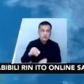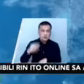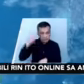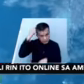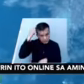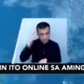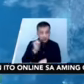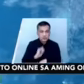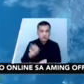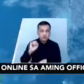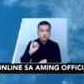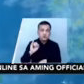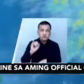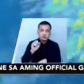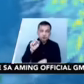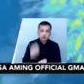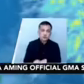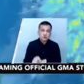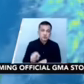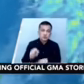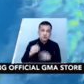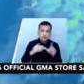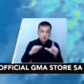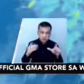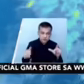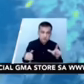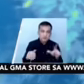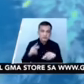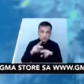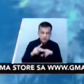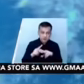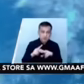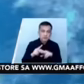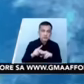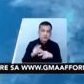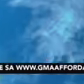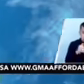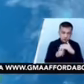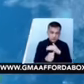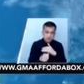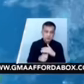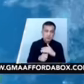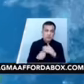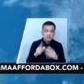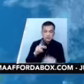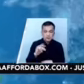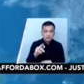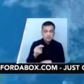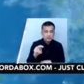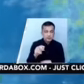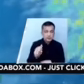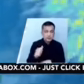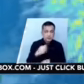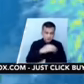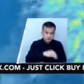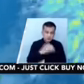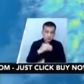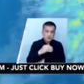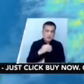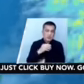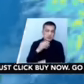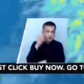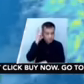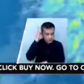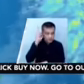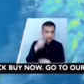Sur, La Union, eastern portion ng Pangasinan, Abra, natitirang bahagi po ng Kalinga, Mountain Province, Ifugao at Benguet. Kasama